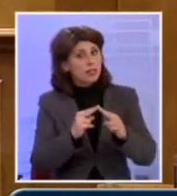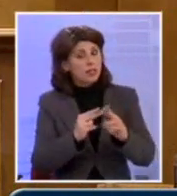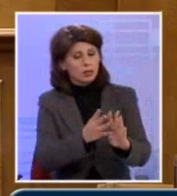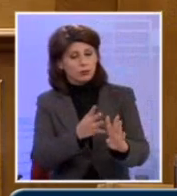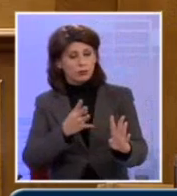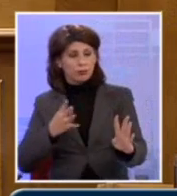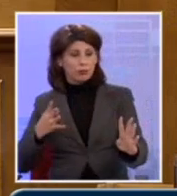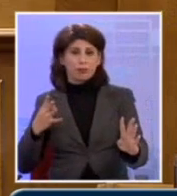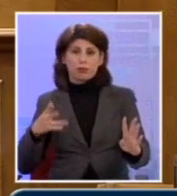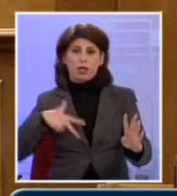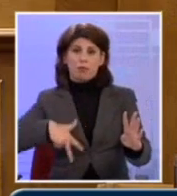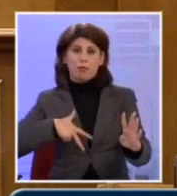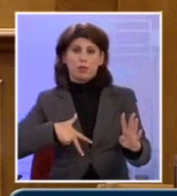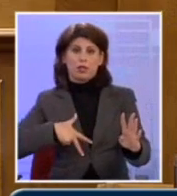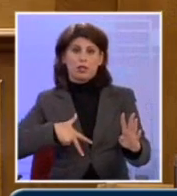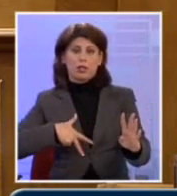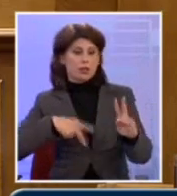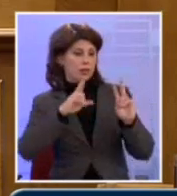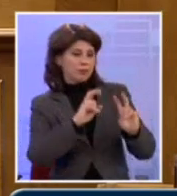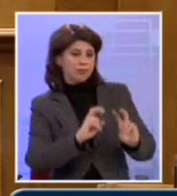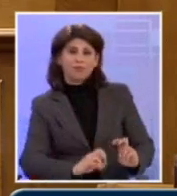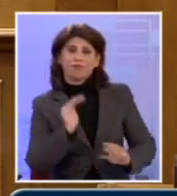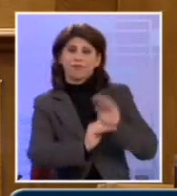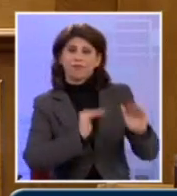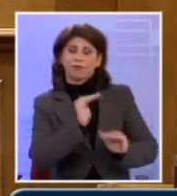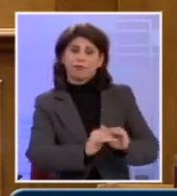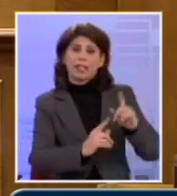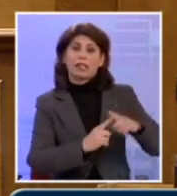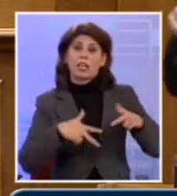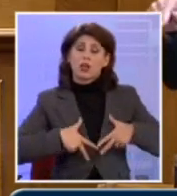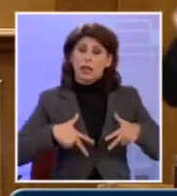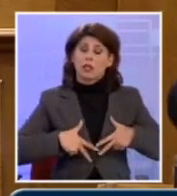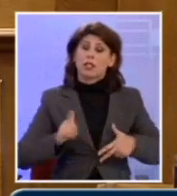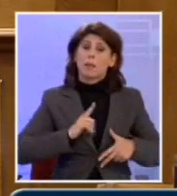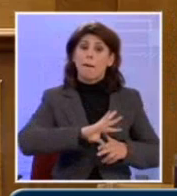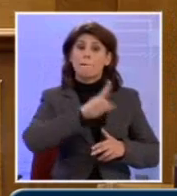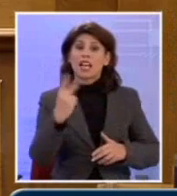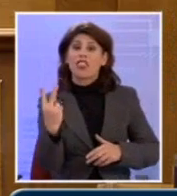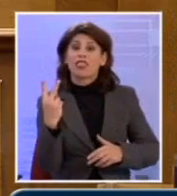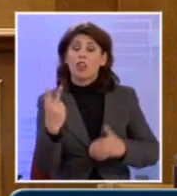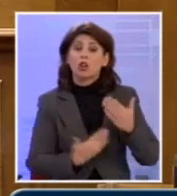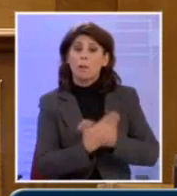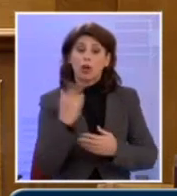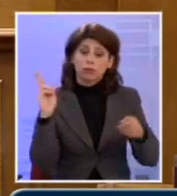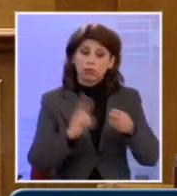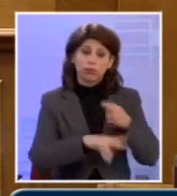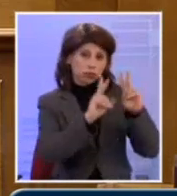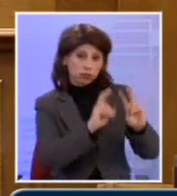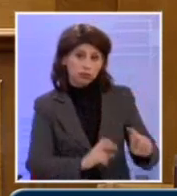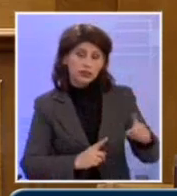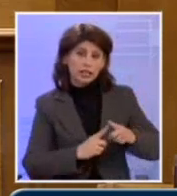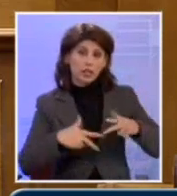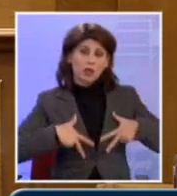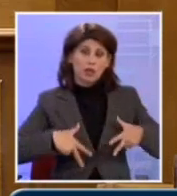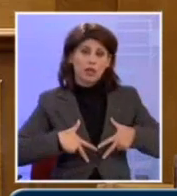οι υπουργοί, να ανακριθούν από τεχνοκράτες και να περιμένουν μέχρι τις 2 ώρα το πρωί να μπουν μέσα να ανακριθούν από